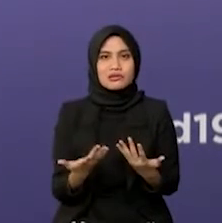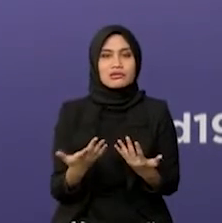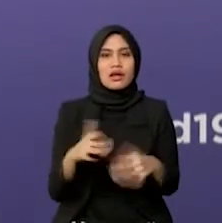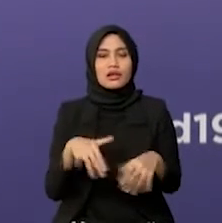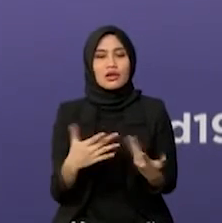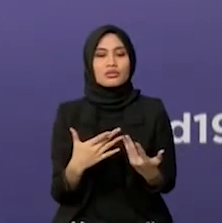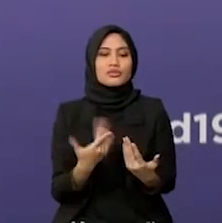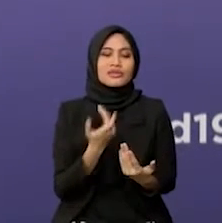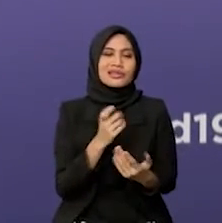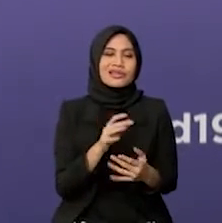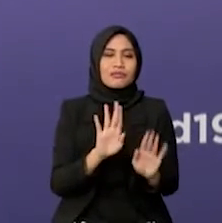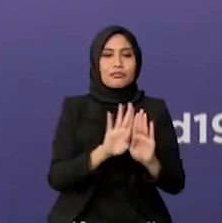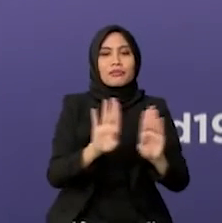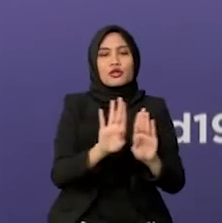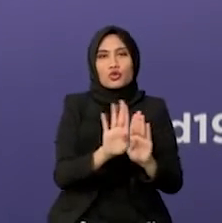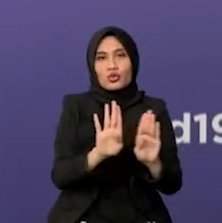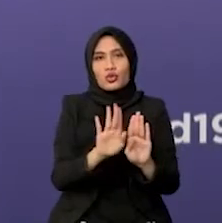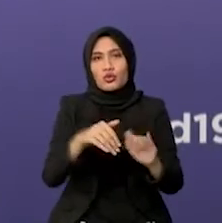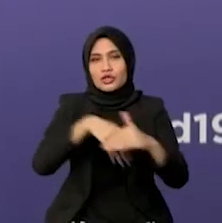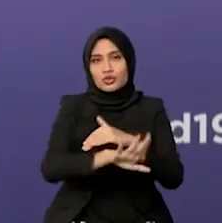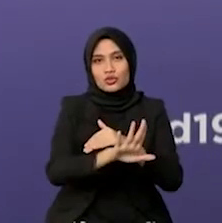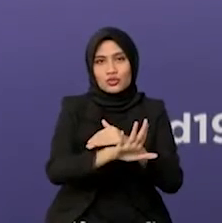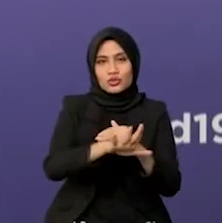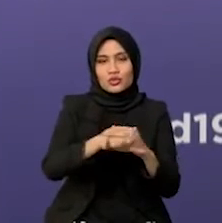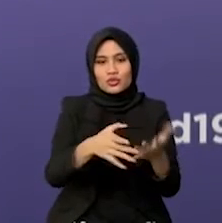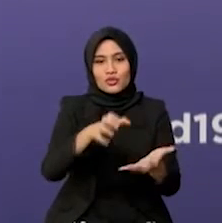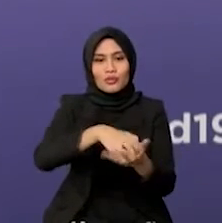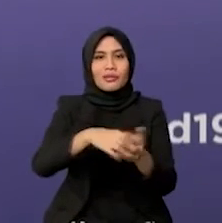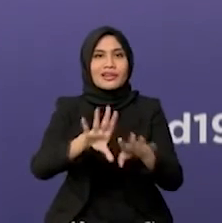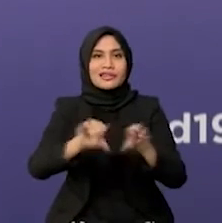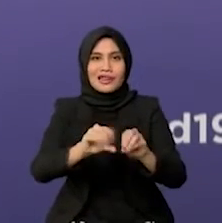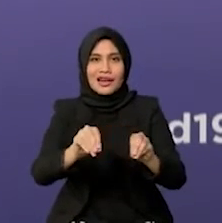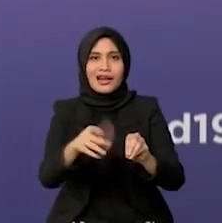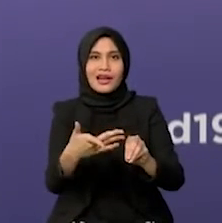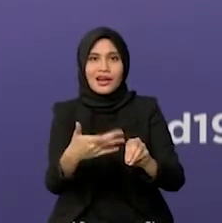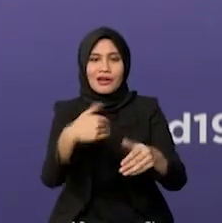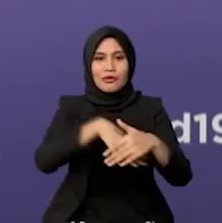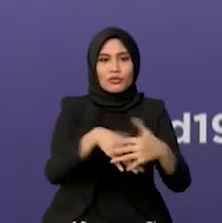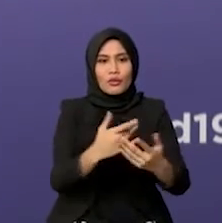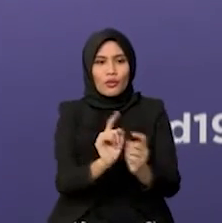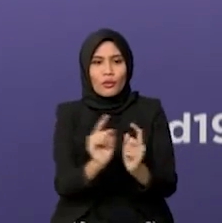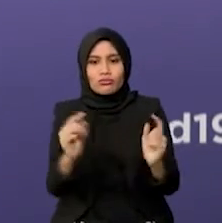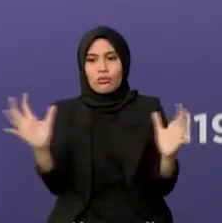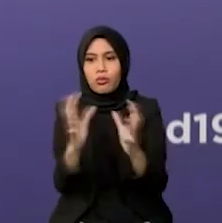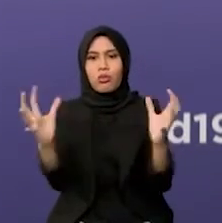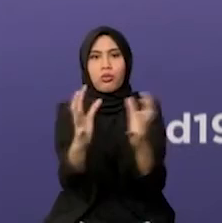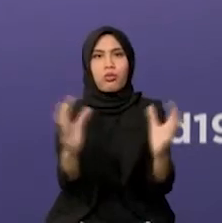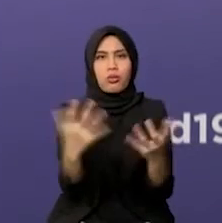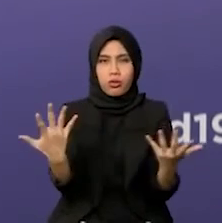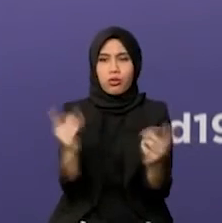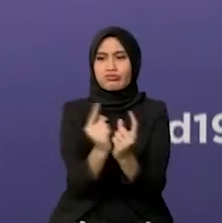sebuah institusi berada di pintu masuk dari satu perkantoran yang kemudian bersama-sama dengan orang yang lain